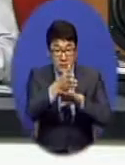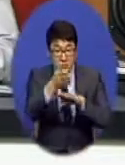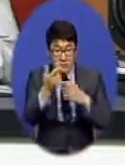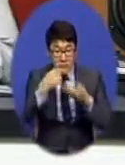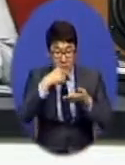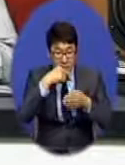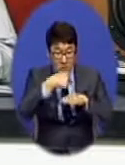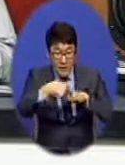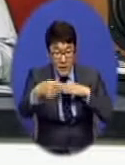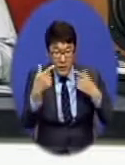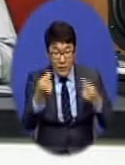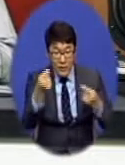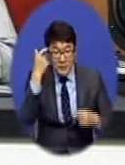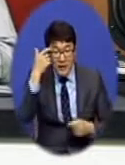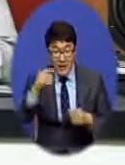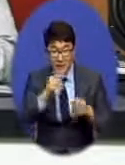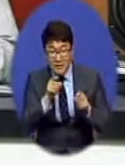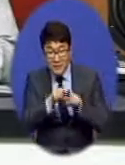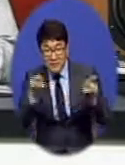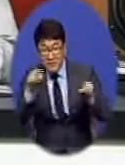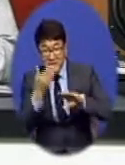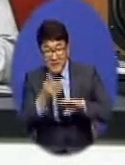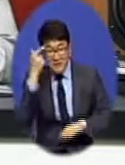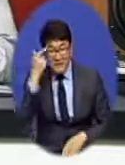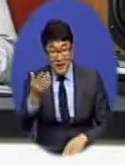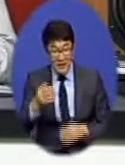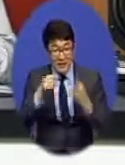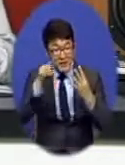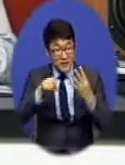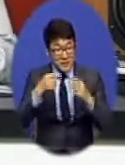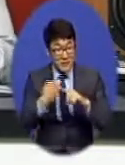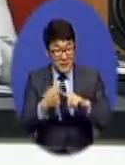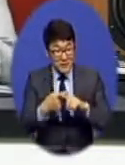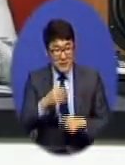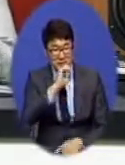그렇죠. 그렇죠. 이 정도면 힘이 될까요? 네. 네, 그렇습니다. 자,